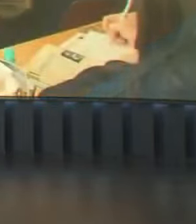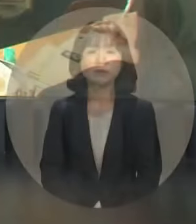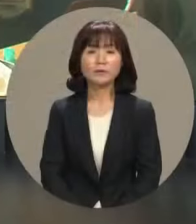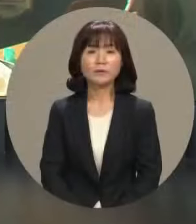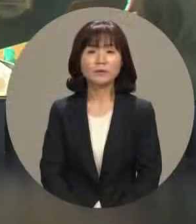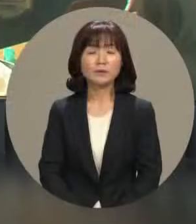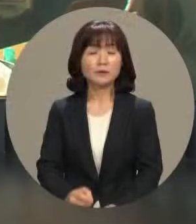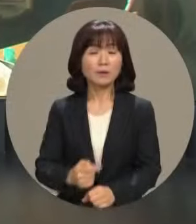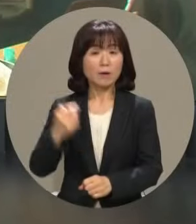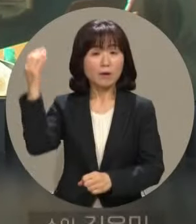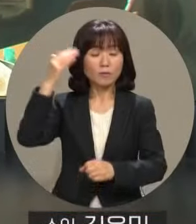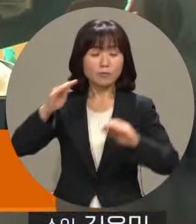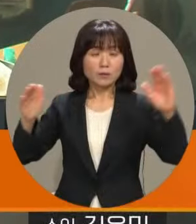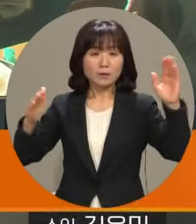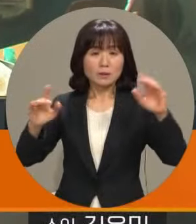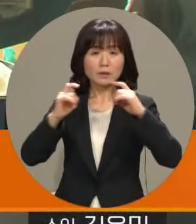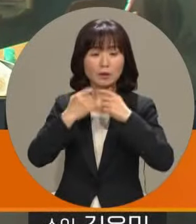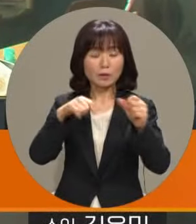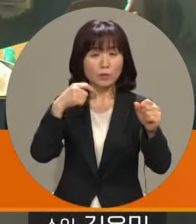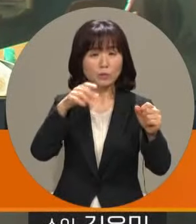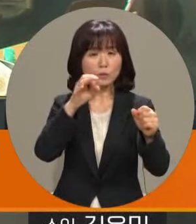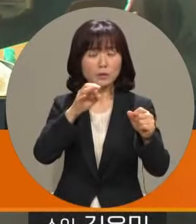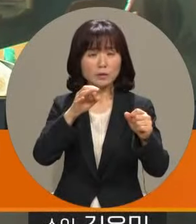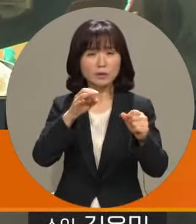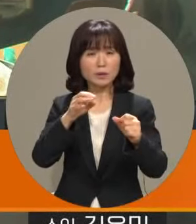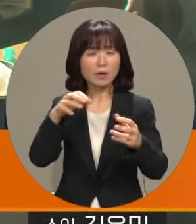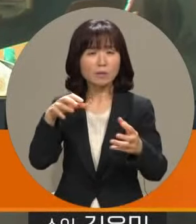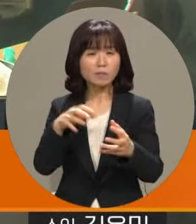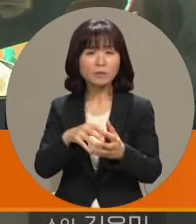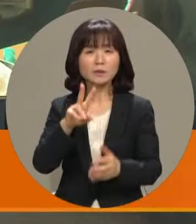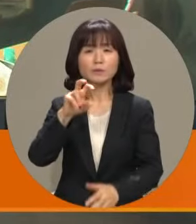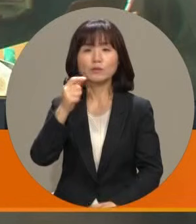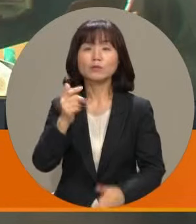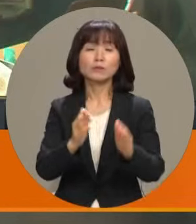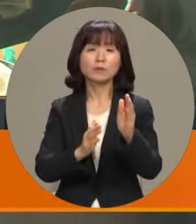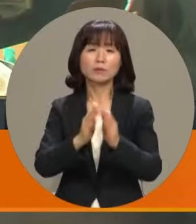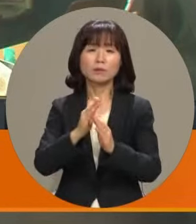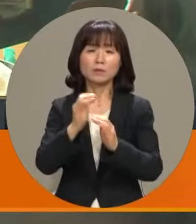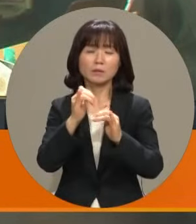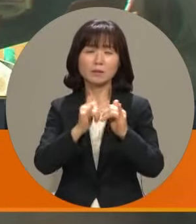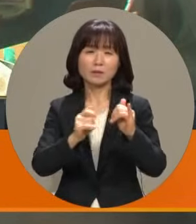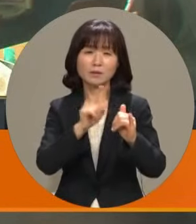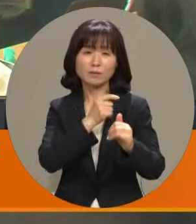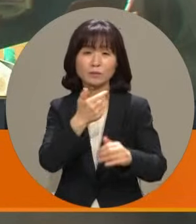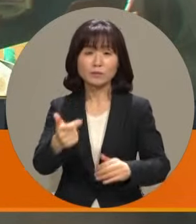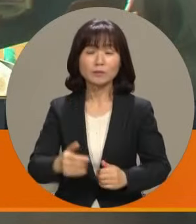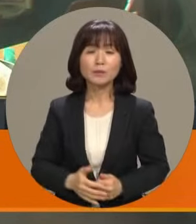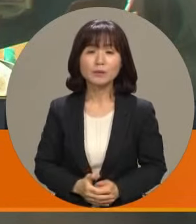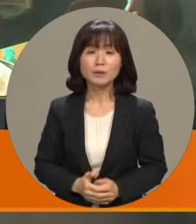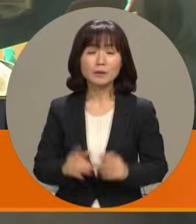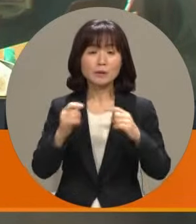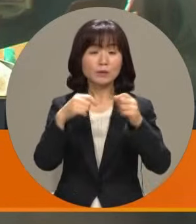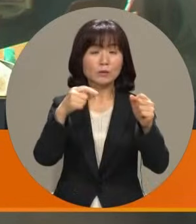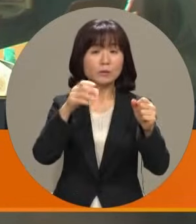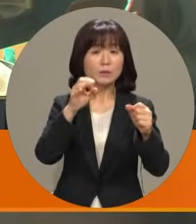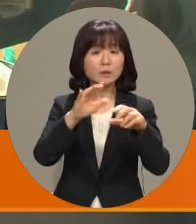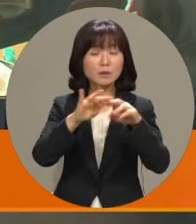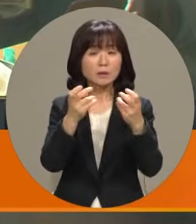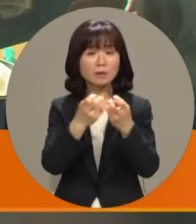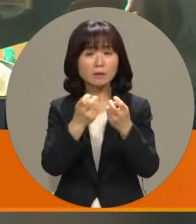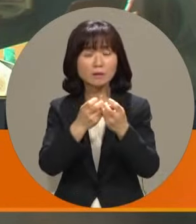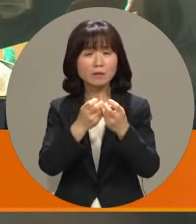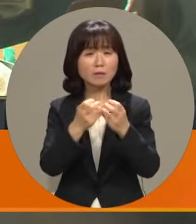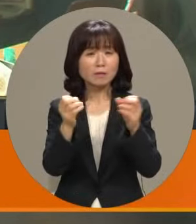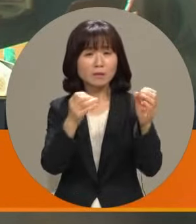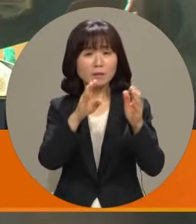지난해 우리나라 학생들의 사교육비 총액은 26조원으로 역대 최고였습니다 사교육비 대책을